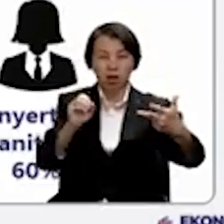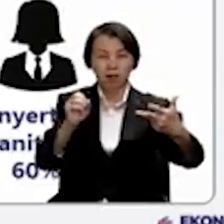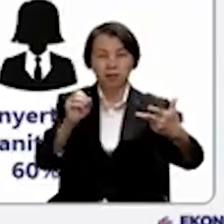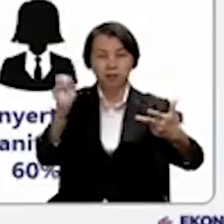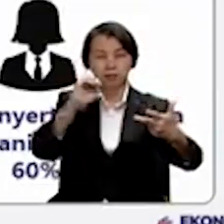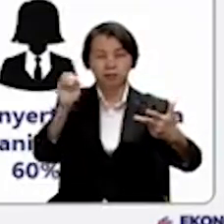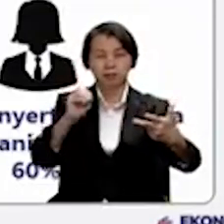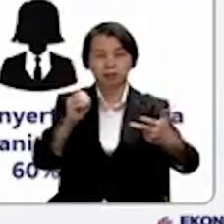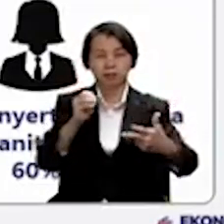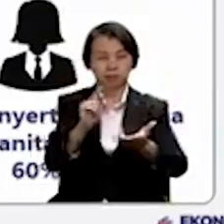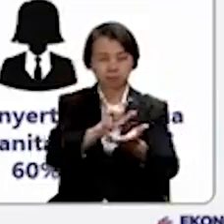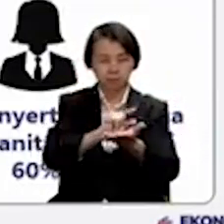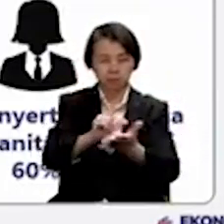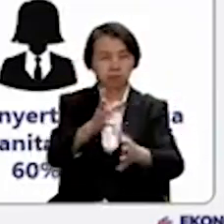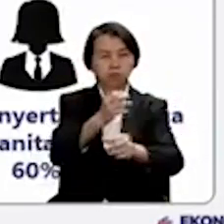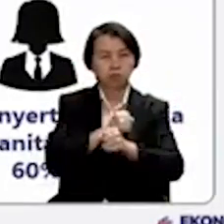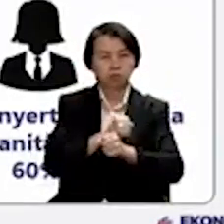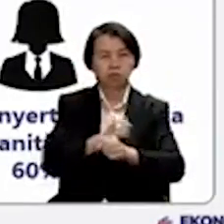boroh mencapai